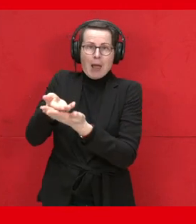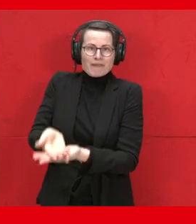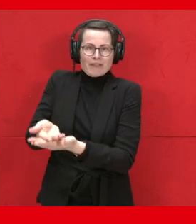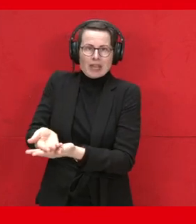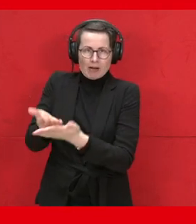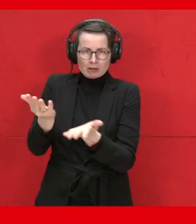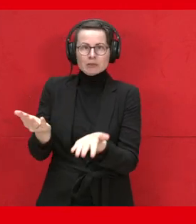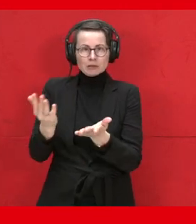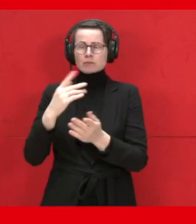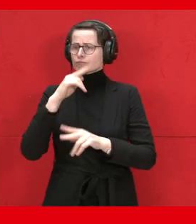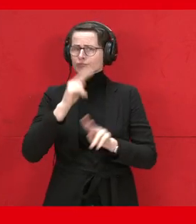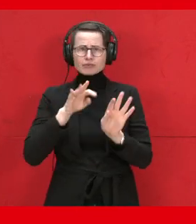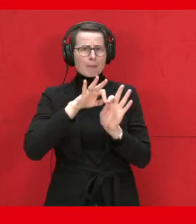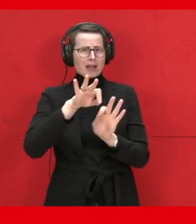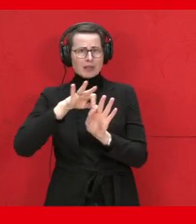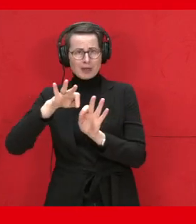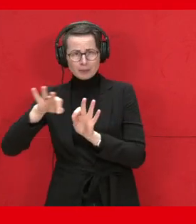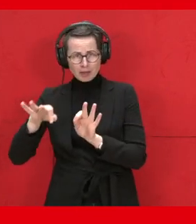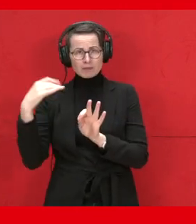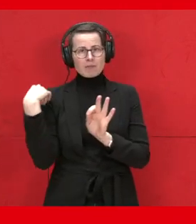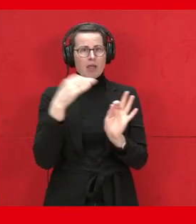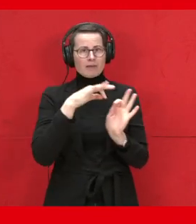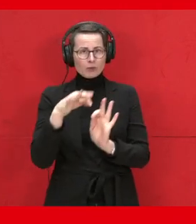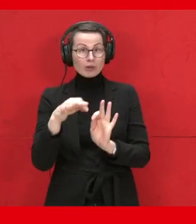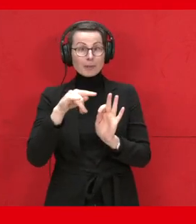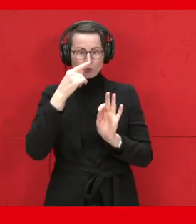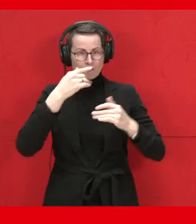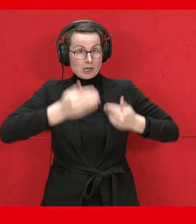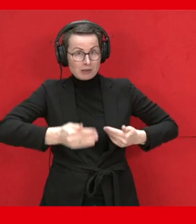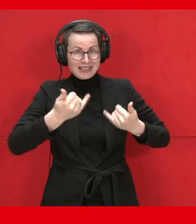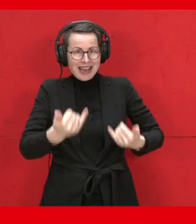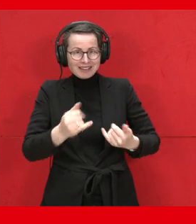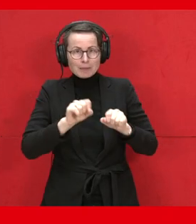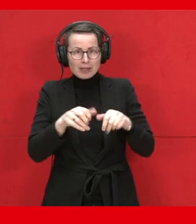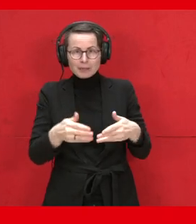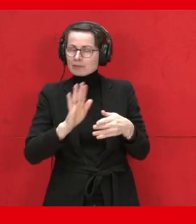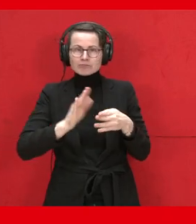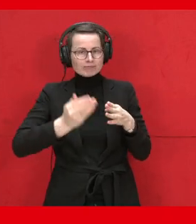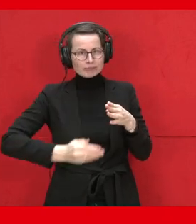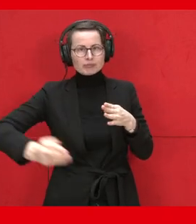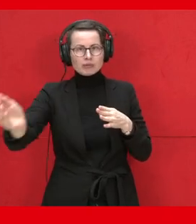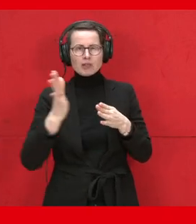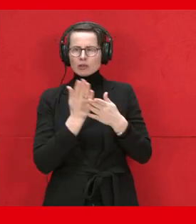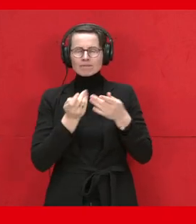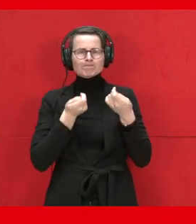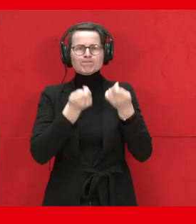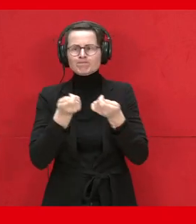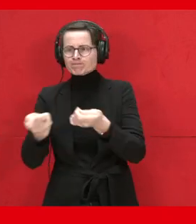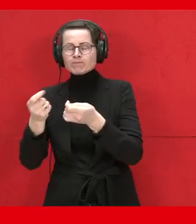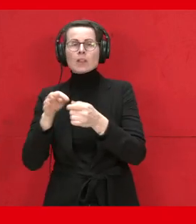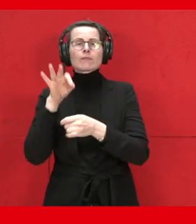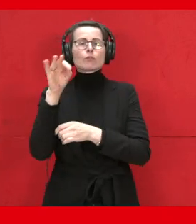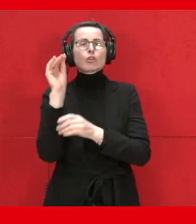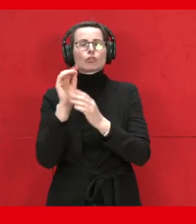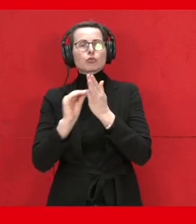Mit zahlreichen Maßnahmen haben wir aber auch über den Tag hinaus gedacht und über den Tag hinaus gewirkt. Wir haben investiert, damit Schulen im